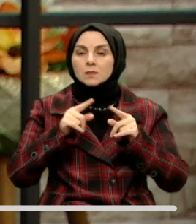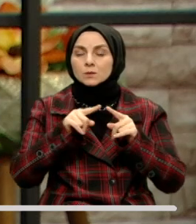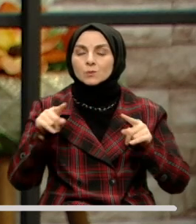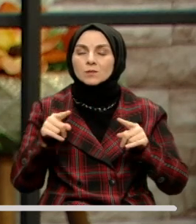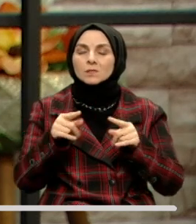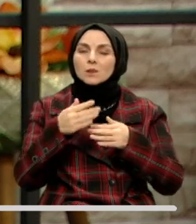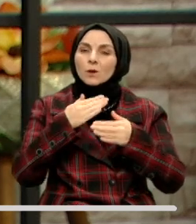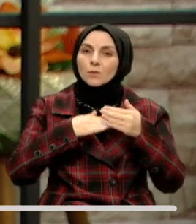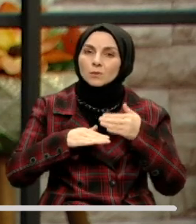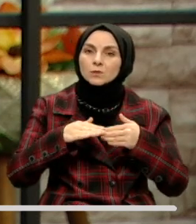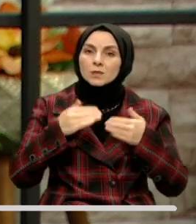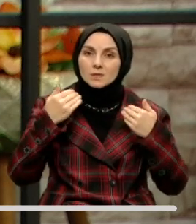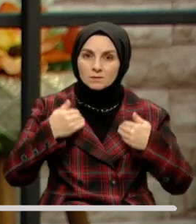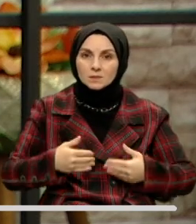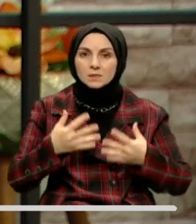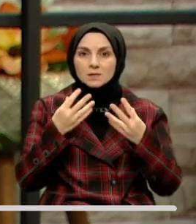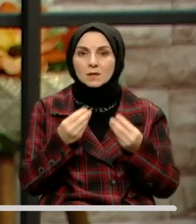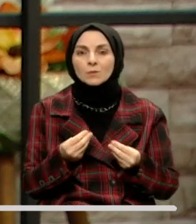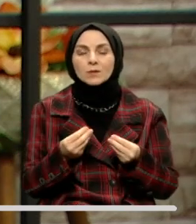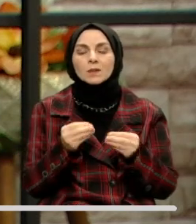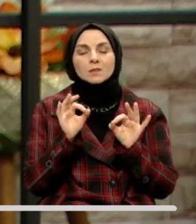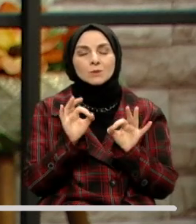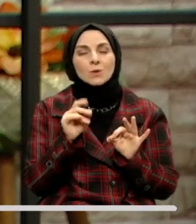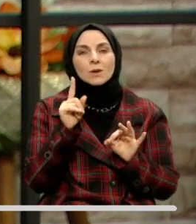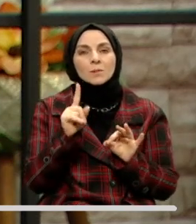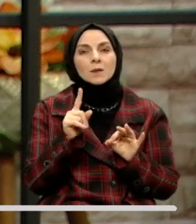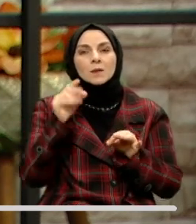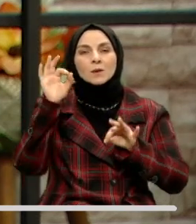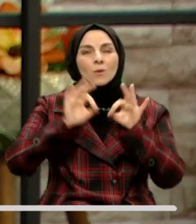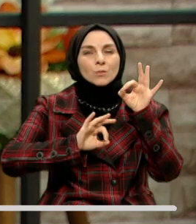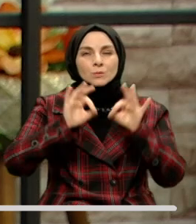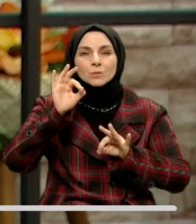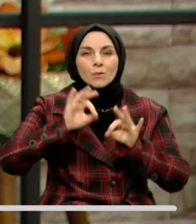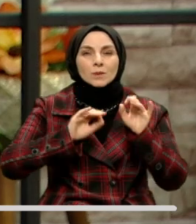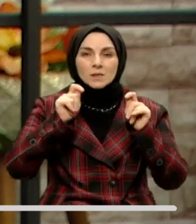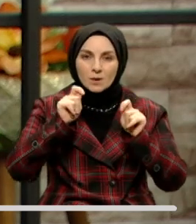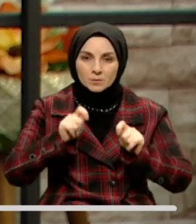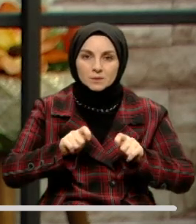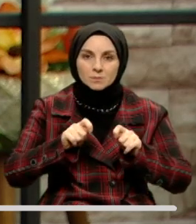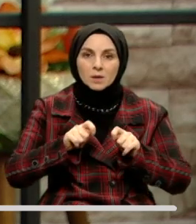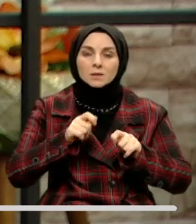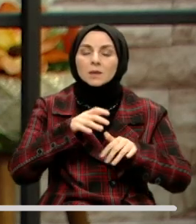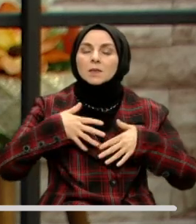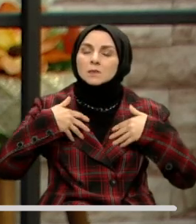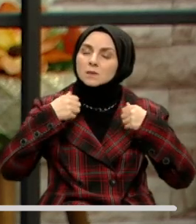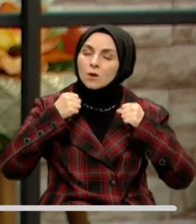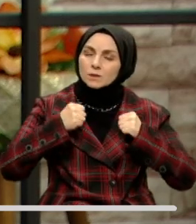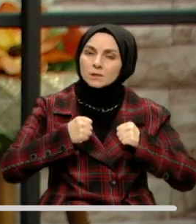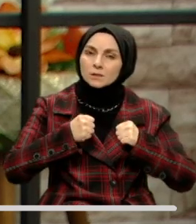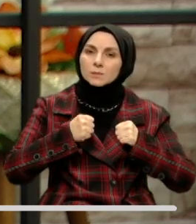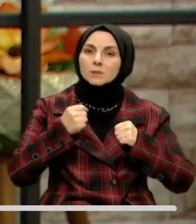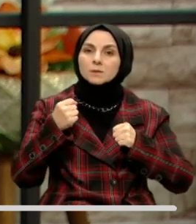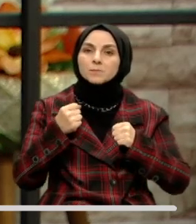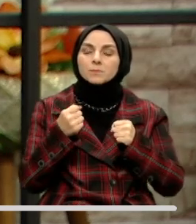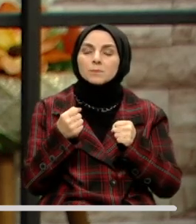olur? Fiziksel anlamda şöyle bir check-up yaptırmak, sağlıklı mı yavrumuz, ek bir besine, bir şeye